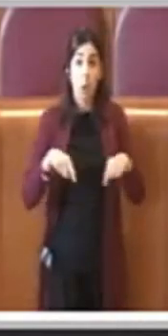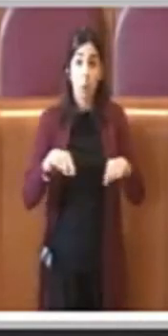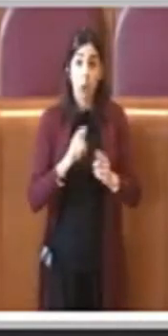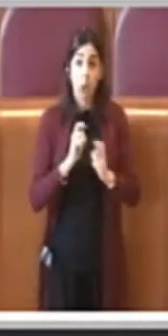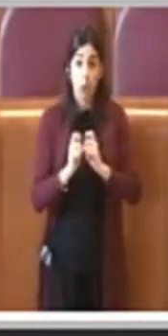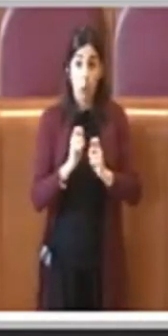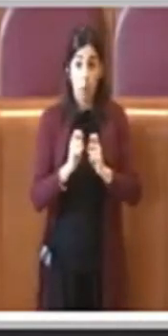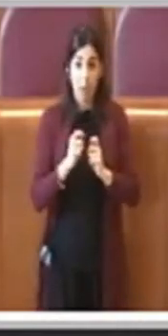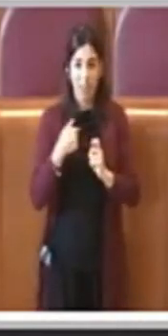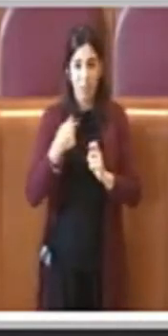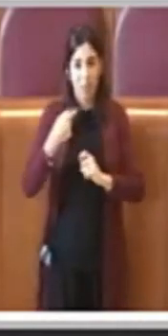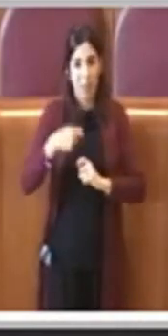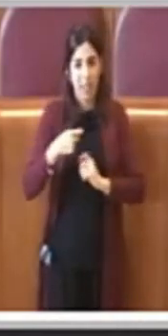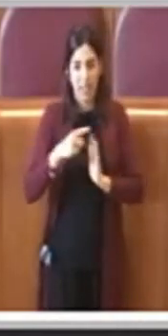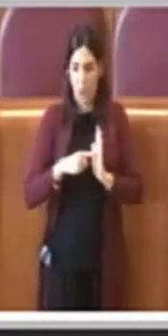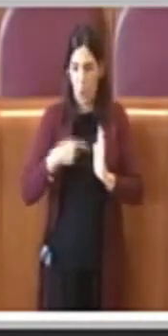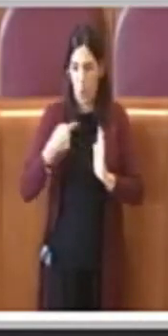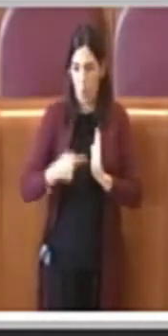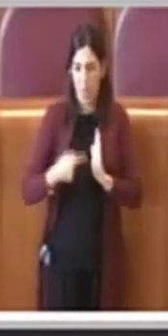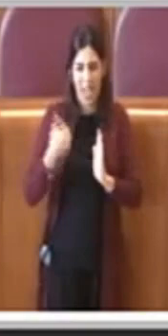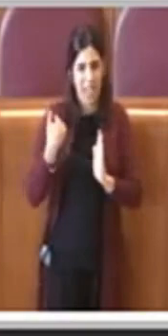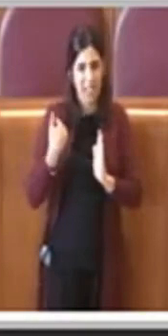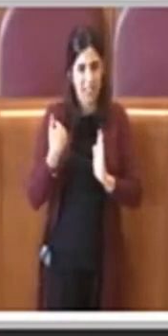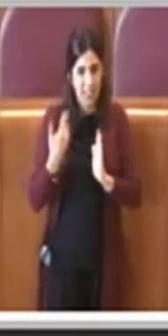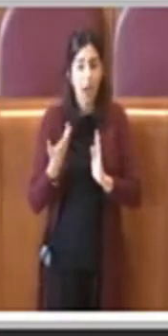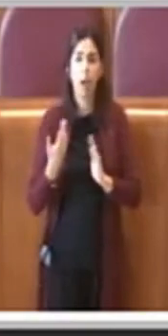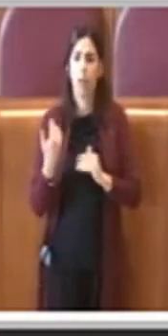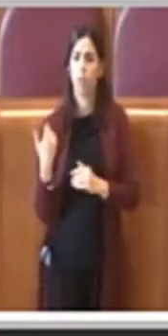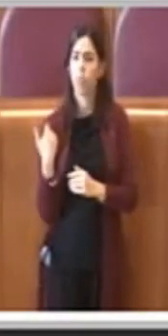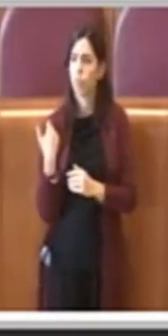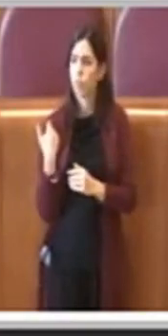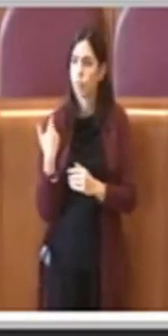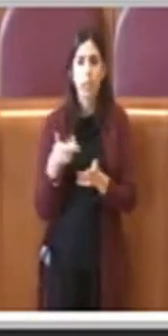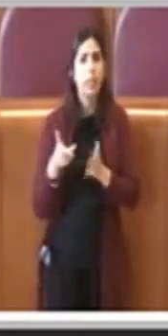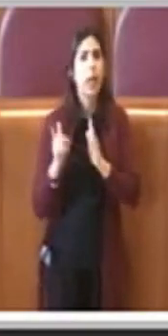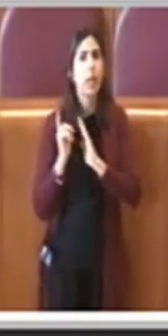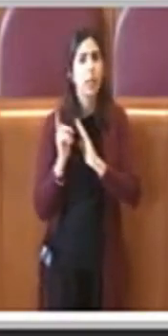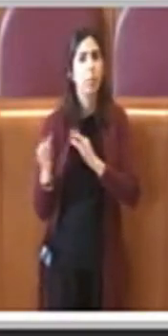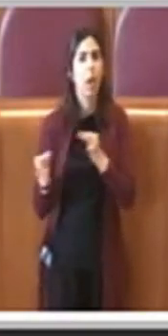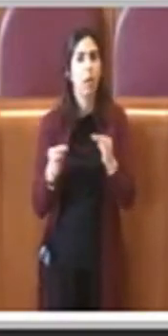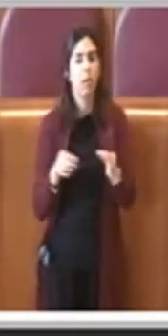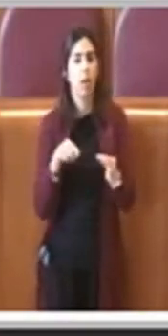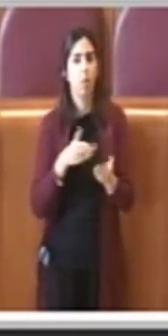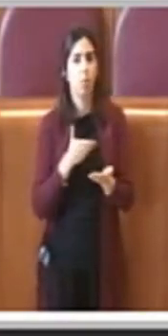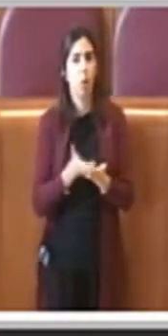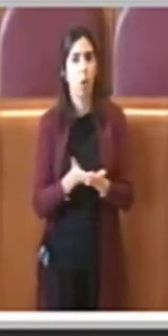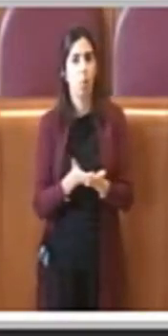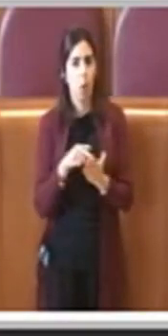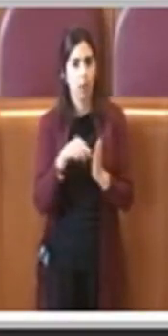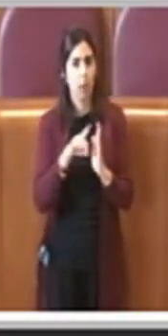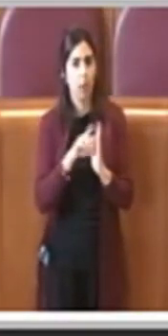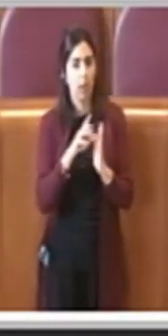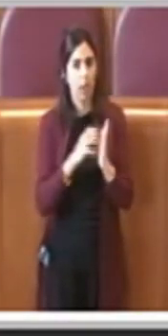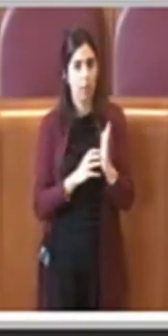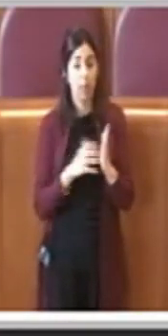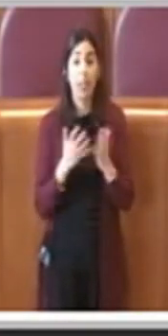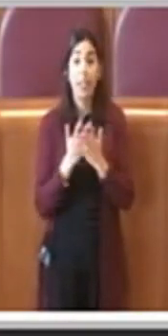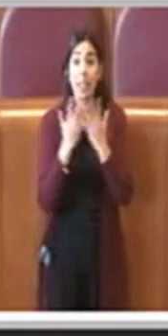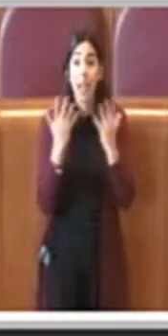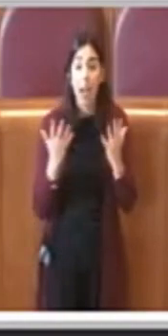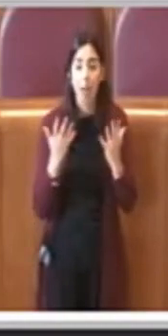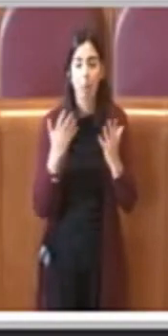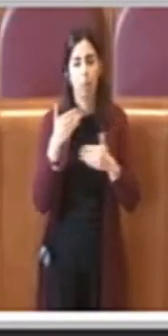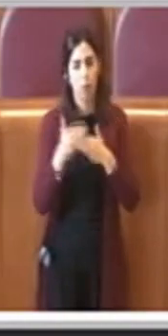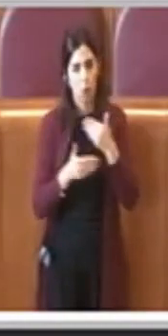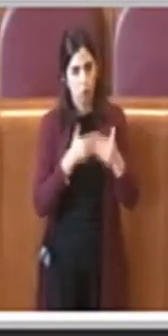di un mese, questa proposta è passata recentemente, la settimana scorsa, e naturalmente, proprio per come prevede la